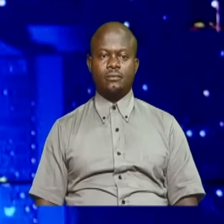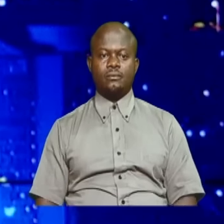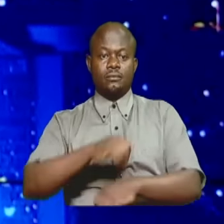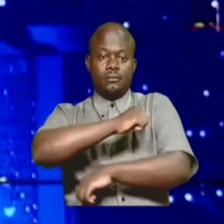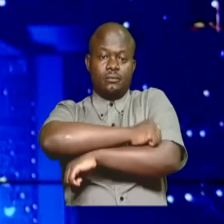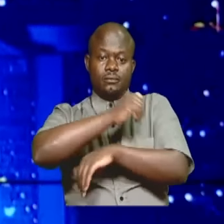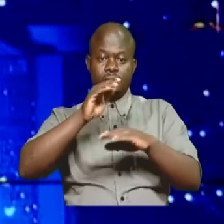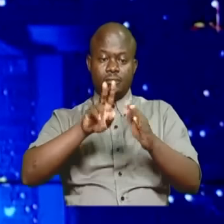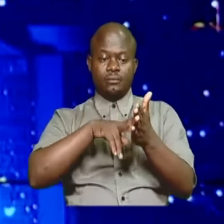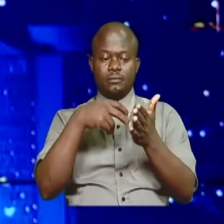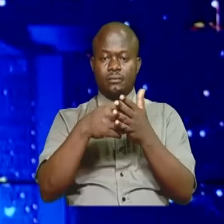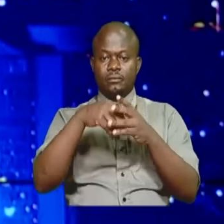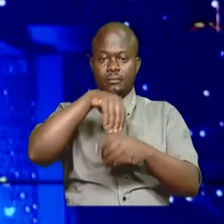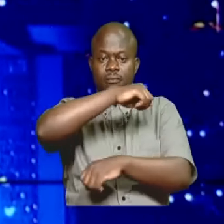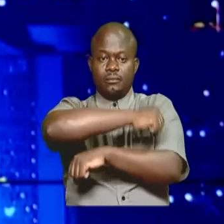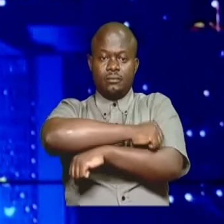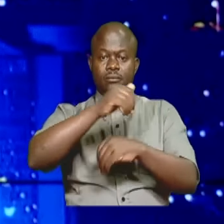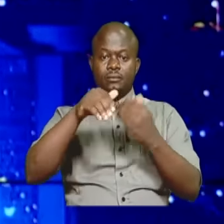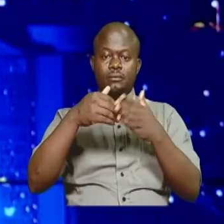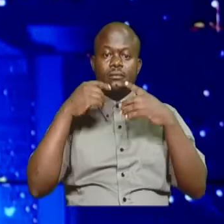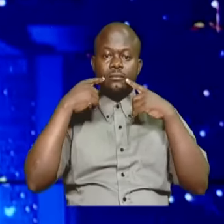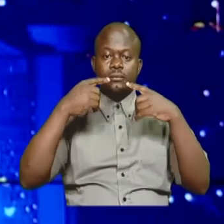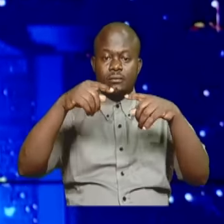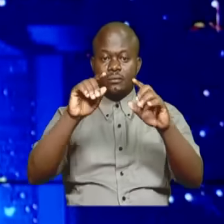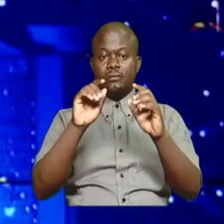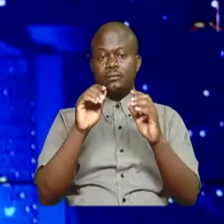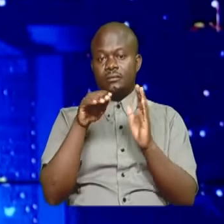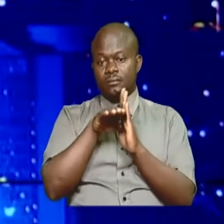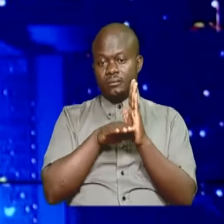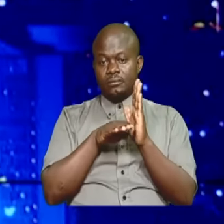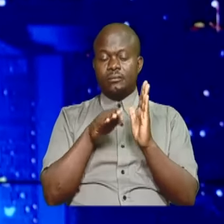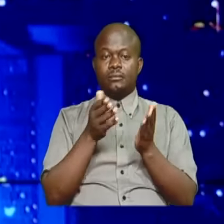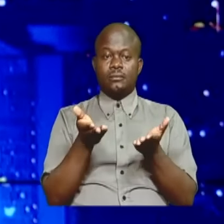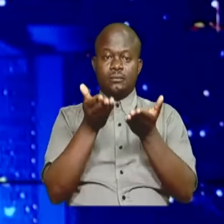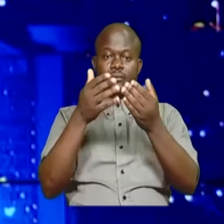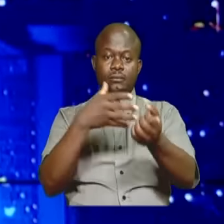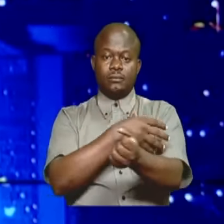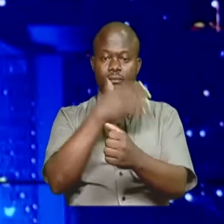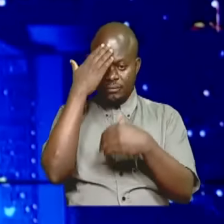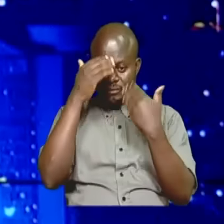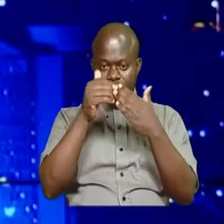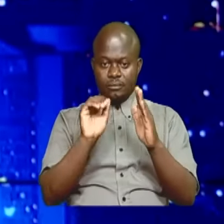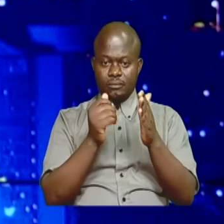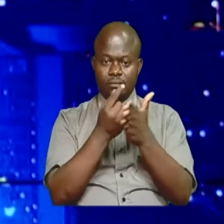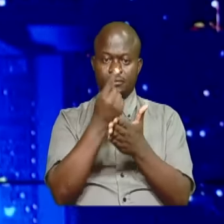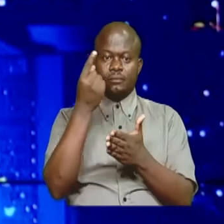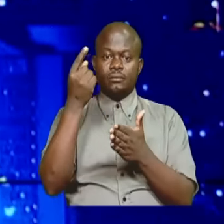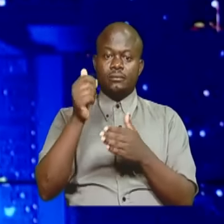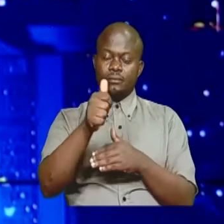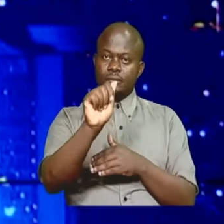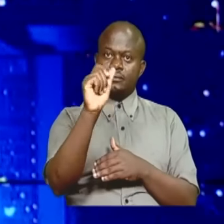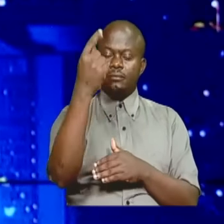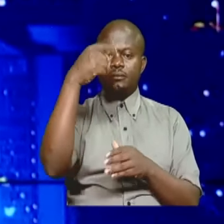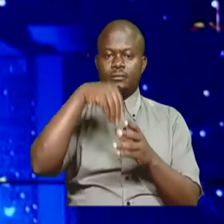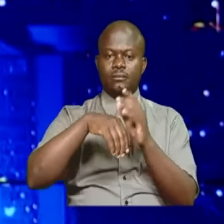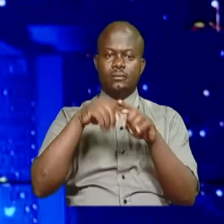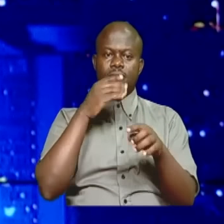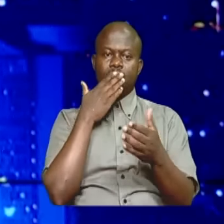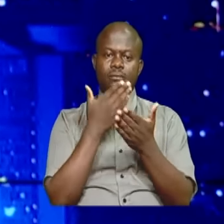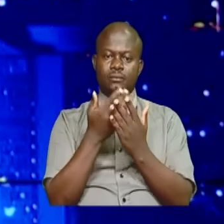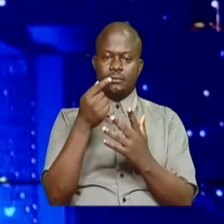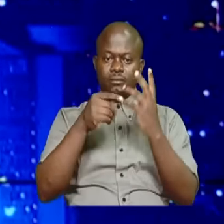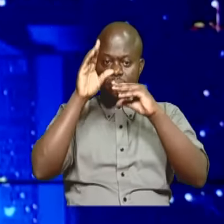Abanyeshuri batsindwaga mu ishuri baravuga imyato gahunda nzamura bushobozi kuko ubu yatumye baza kwisonga mu gutsinda neza